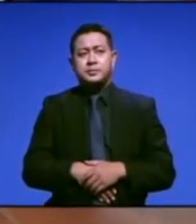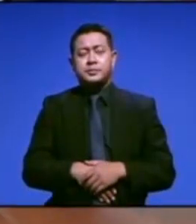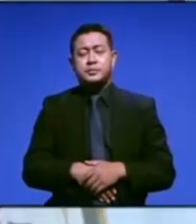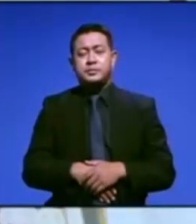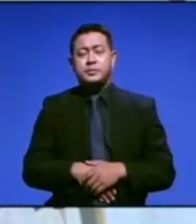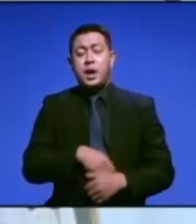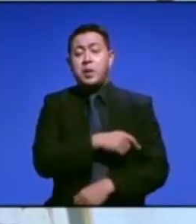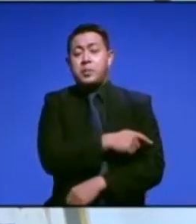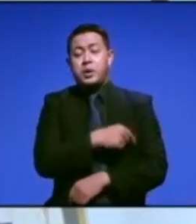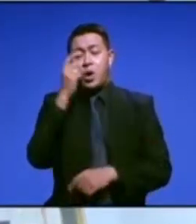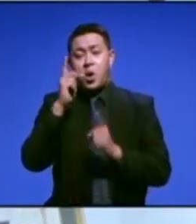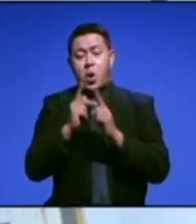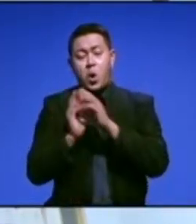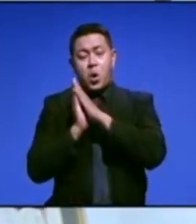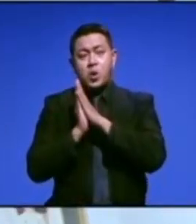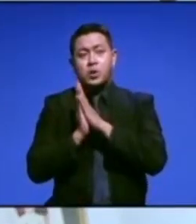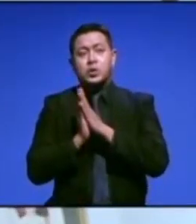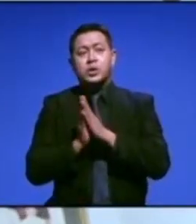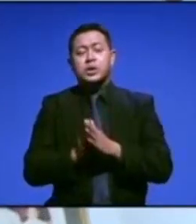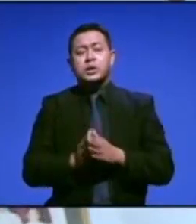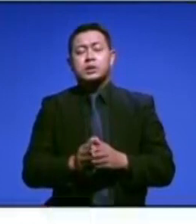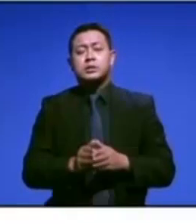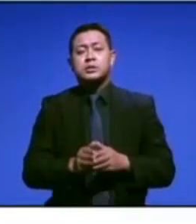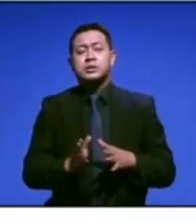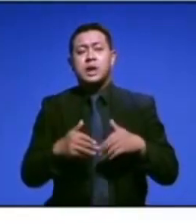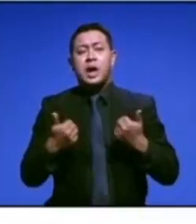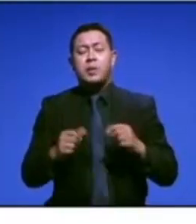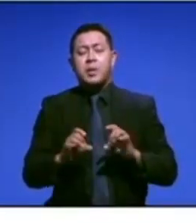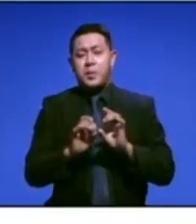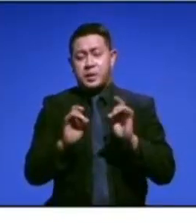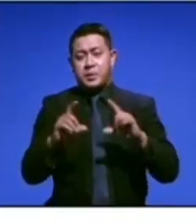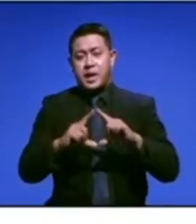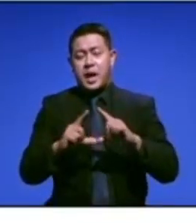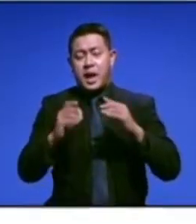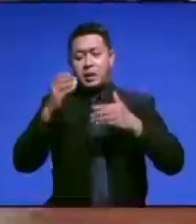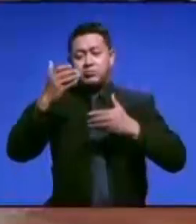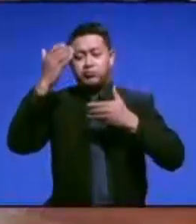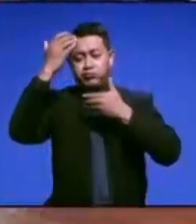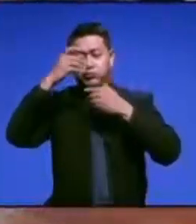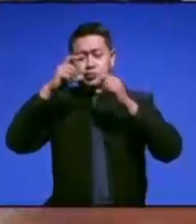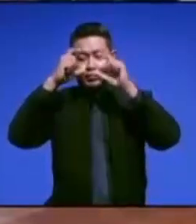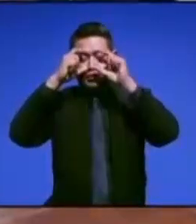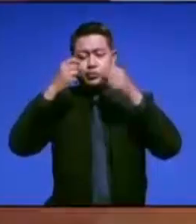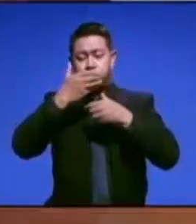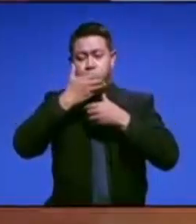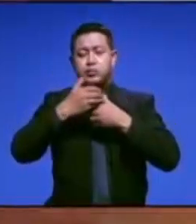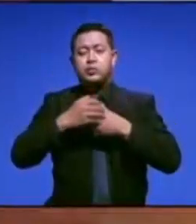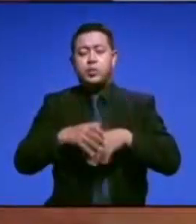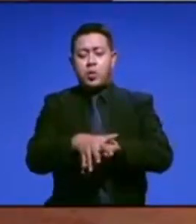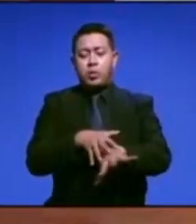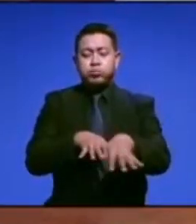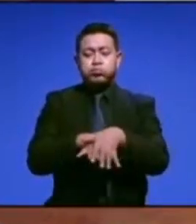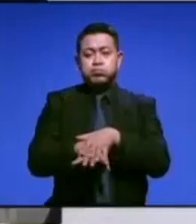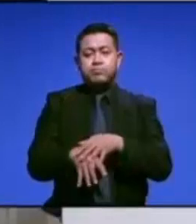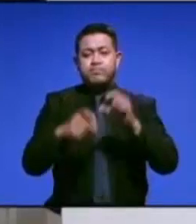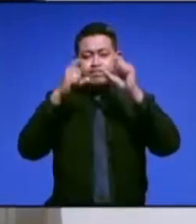Staf hotel yang dilibatkan dalam layanan terbaru hotel ini dilengkapi berbagai alat pelindung diri, mulai dari masker, sarung tangan,